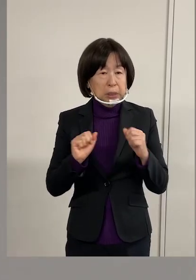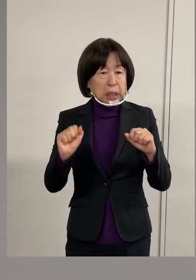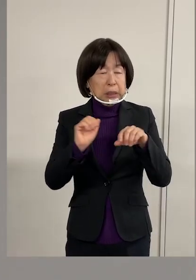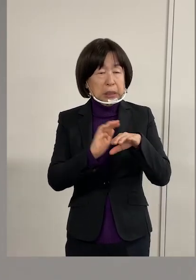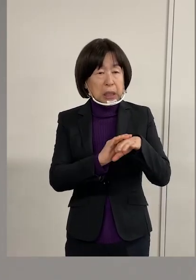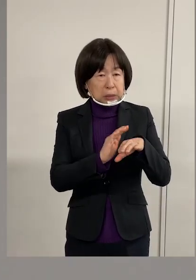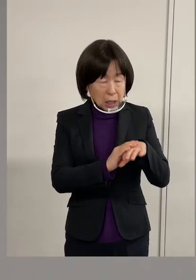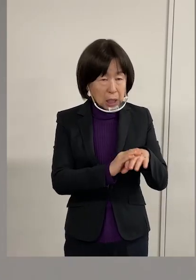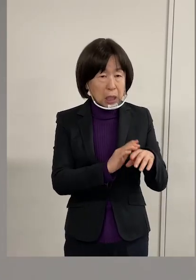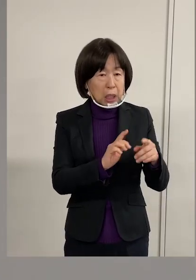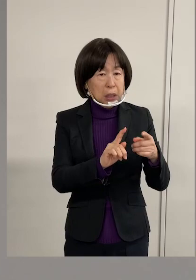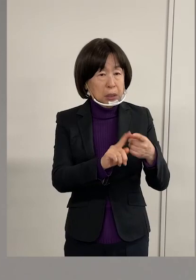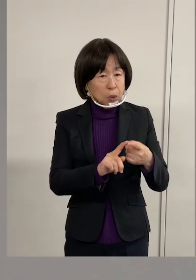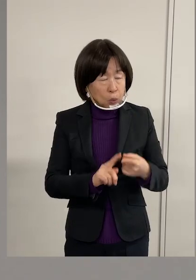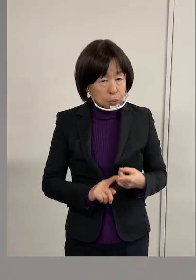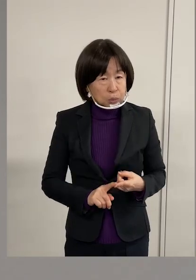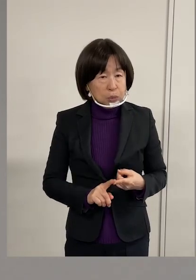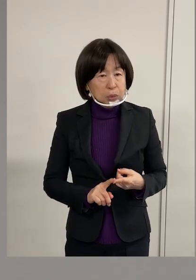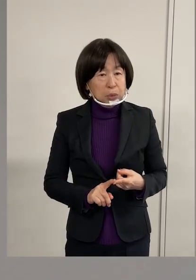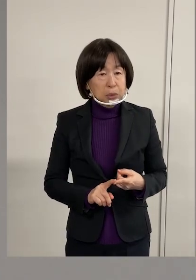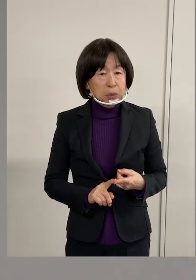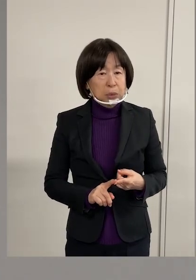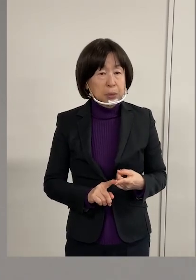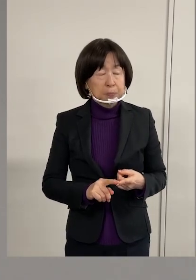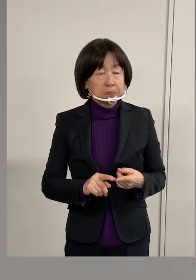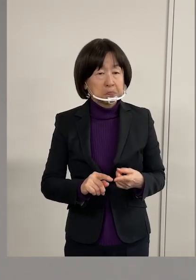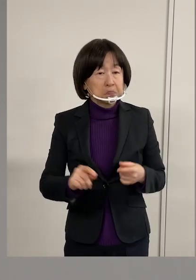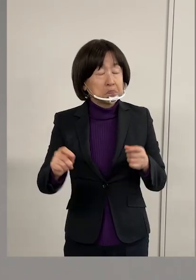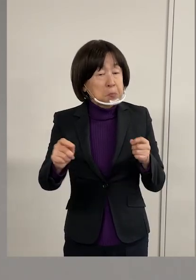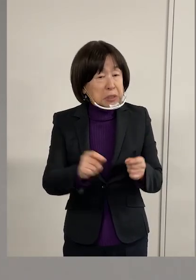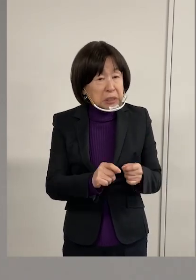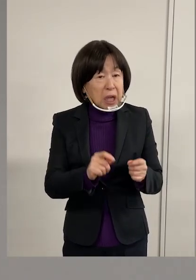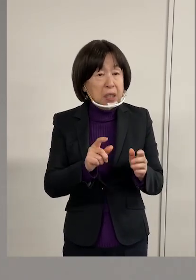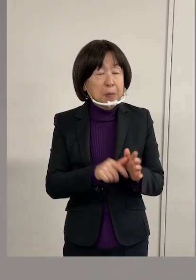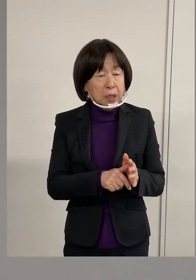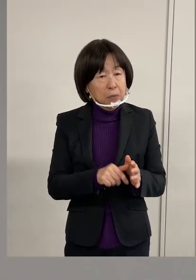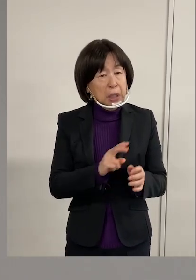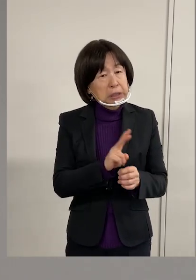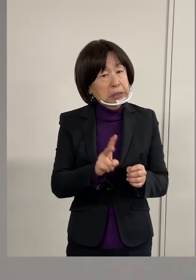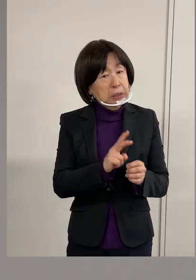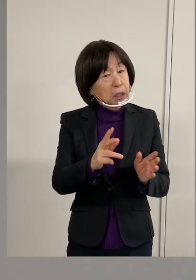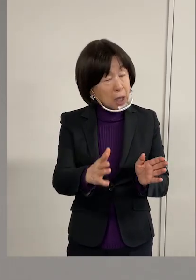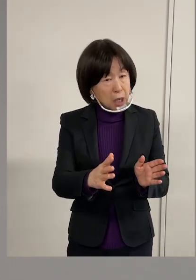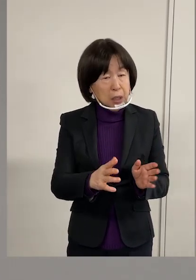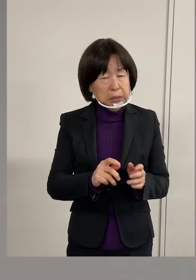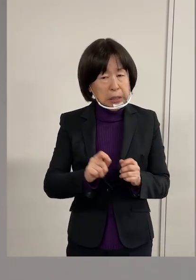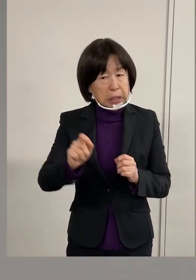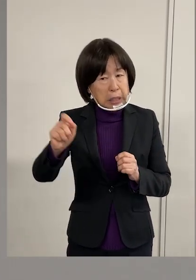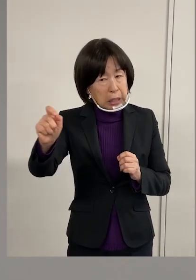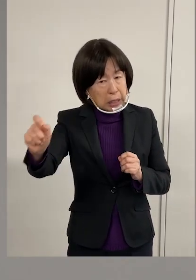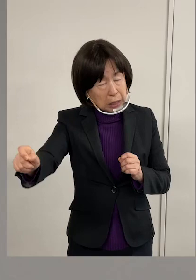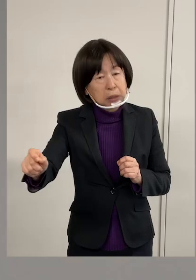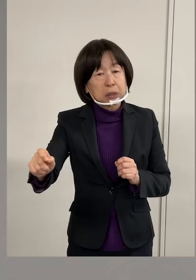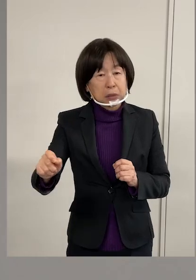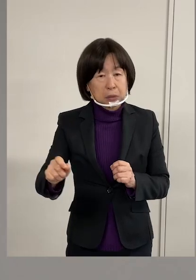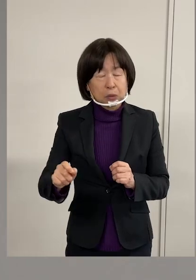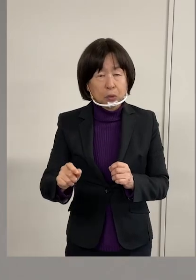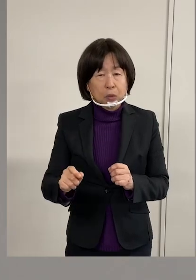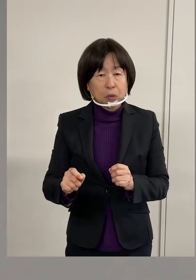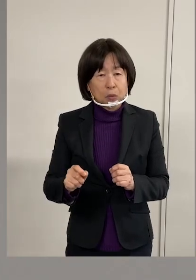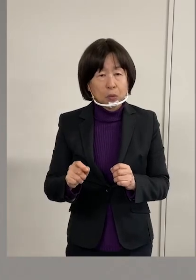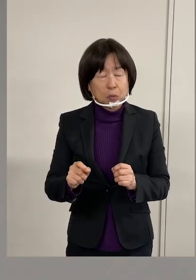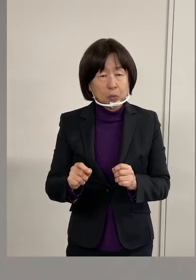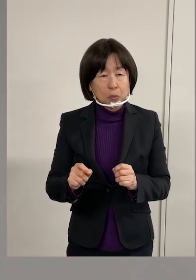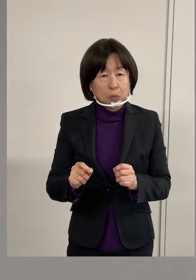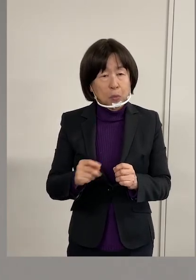んですが、例えば短い場合であれば、2年程度、それから長い場合ではもう少し長くということになるかと思い